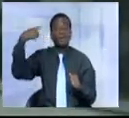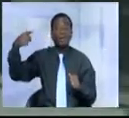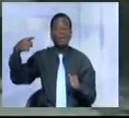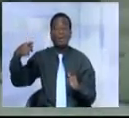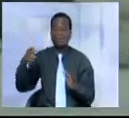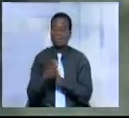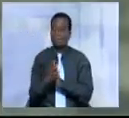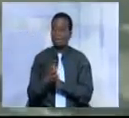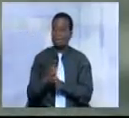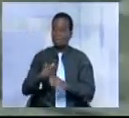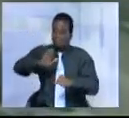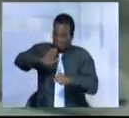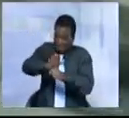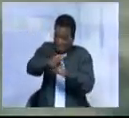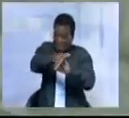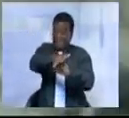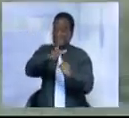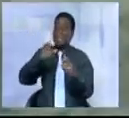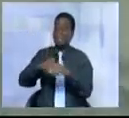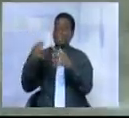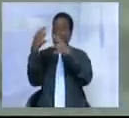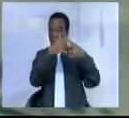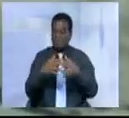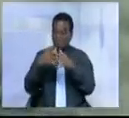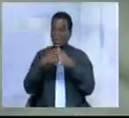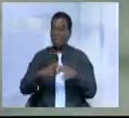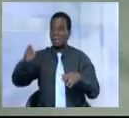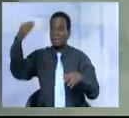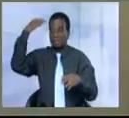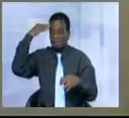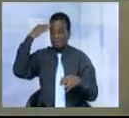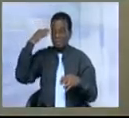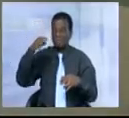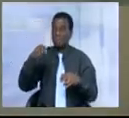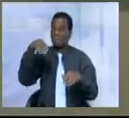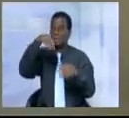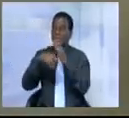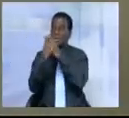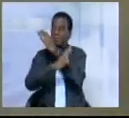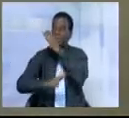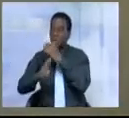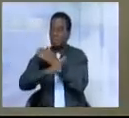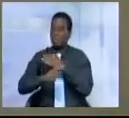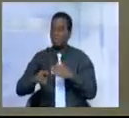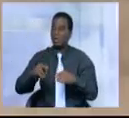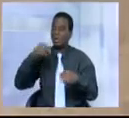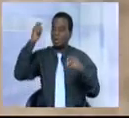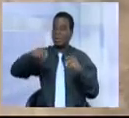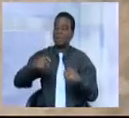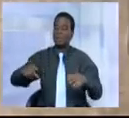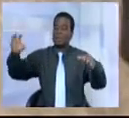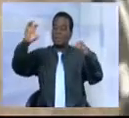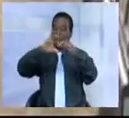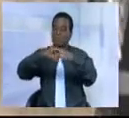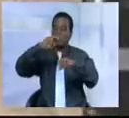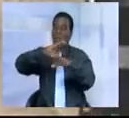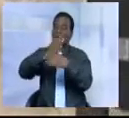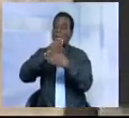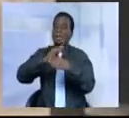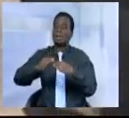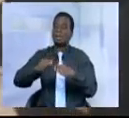Pressée par Washington de mener des opérations militaires contre Al-Qaïda dans la province d'Al-Anbar et d'œuvrer à la réconciliation entre le